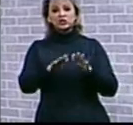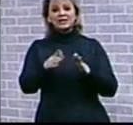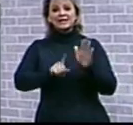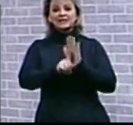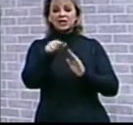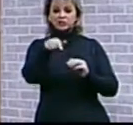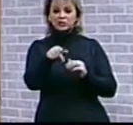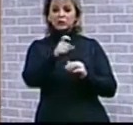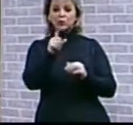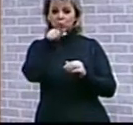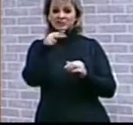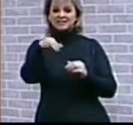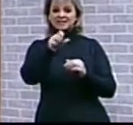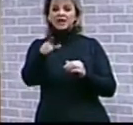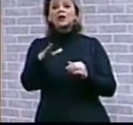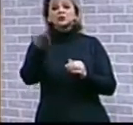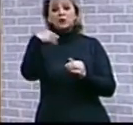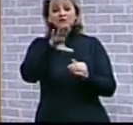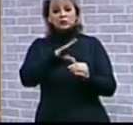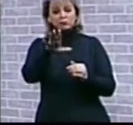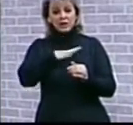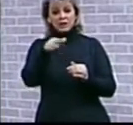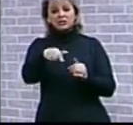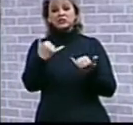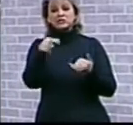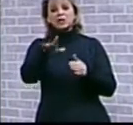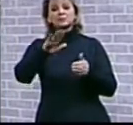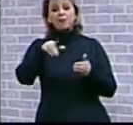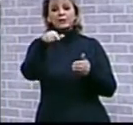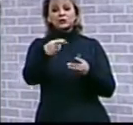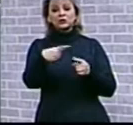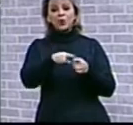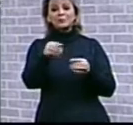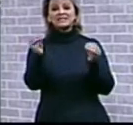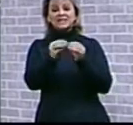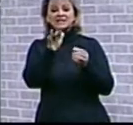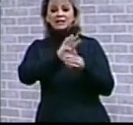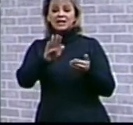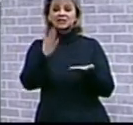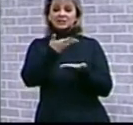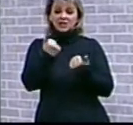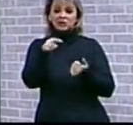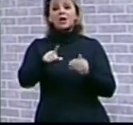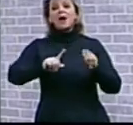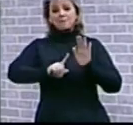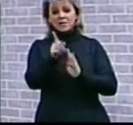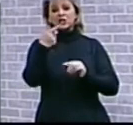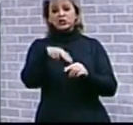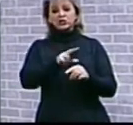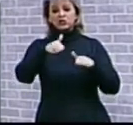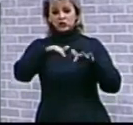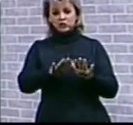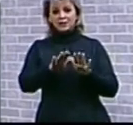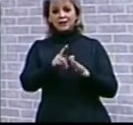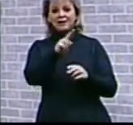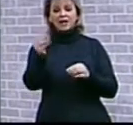завести внутри. Ну, держали раньше долго, лет 20, наверное. А потом вот это, там лет 10 не держим. Ну, решили опять завести. Как,